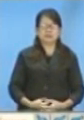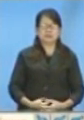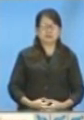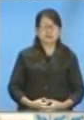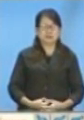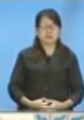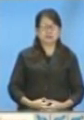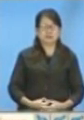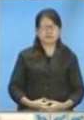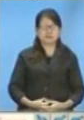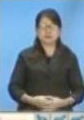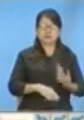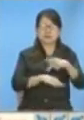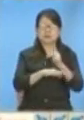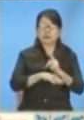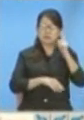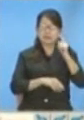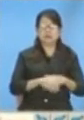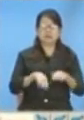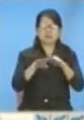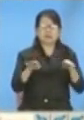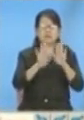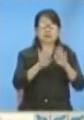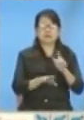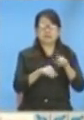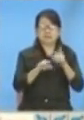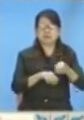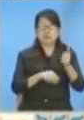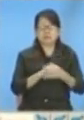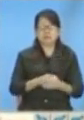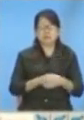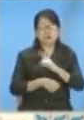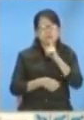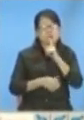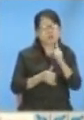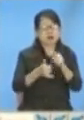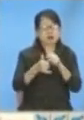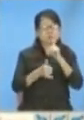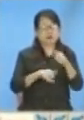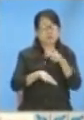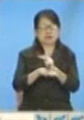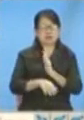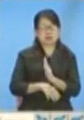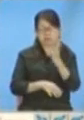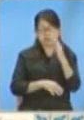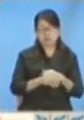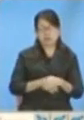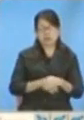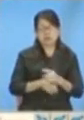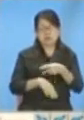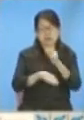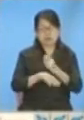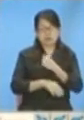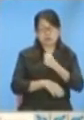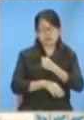วินิจเองท่านประธานก็ใช้มาตรฐานอย่างนี้ครับเขาจึงตำหนิว่าท่านประธานไม่เป็นกลางและไม่มีความอดทน